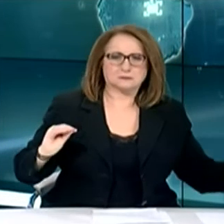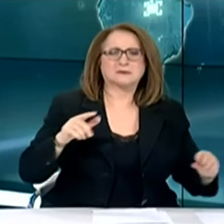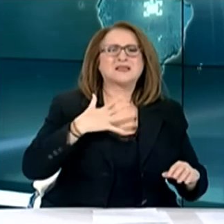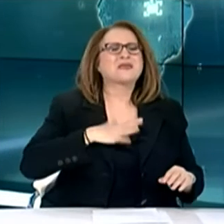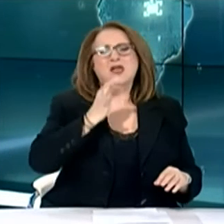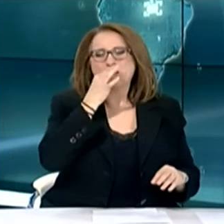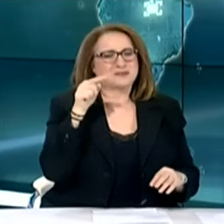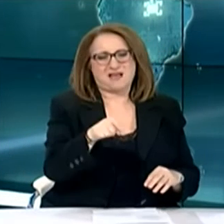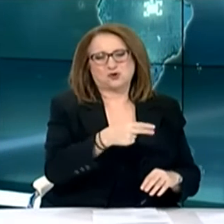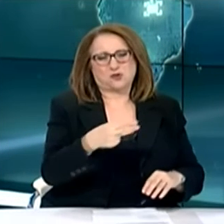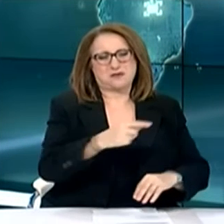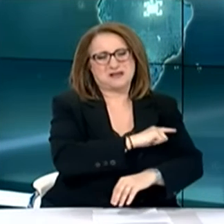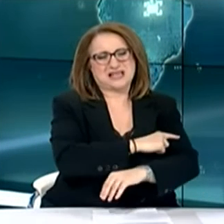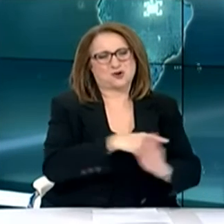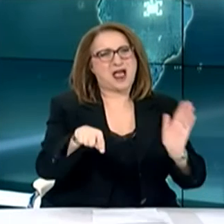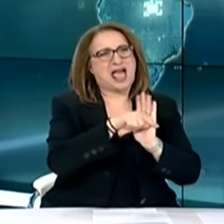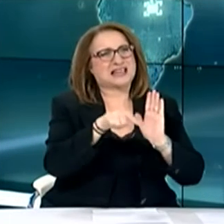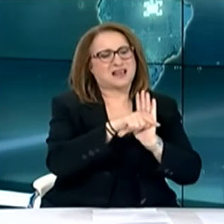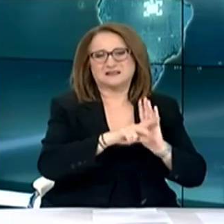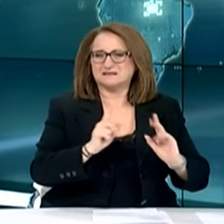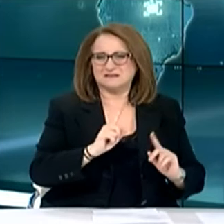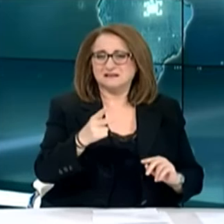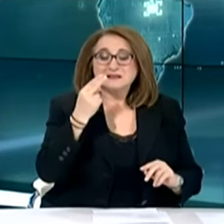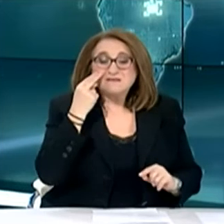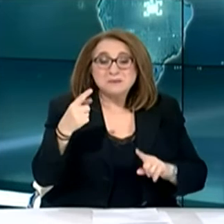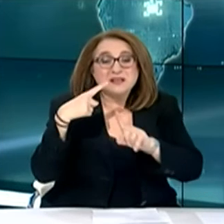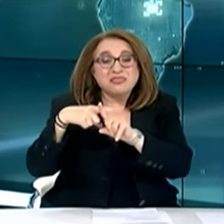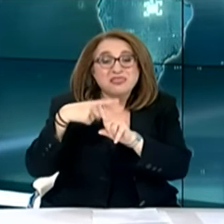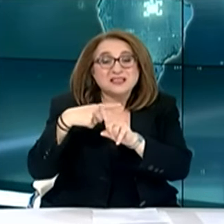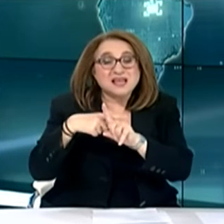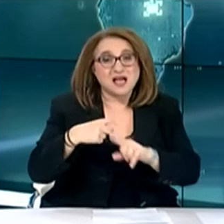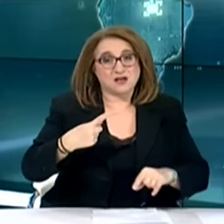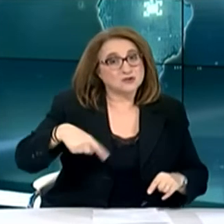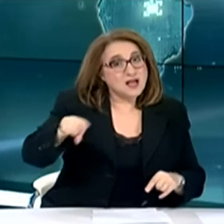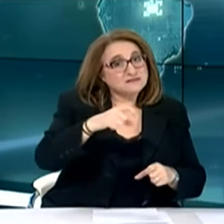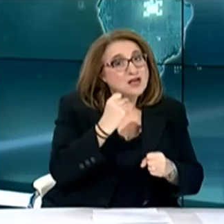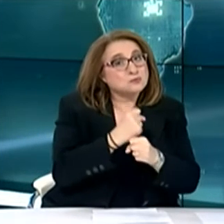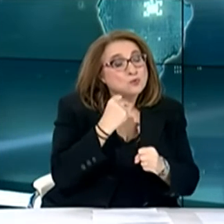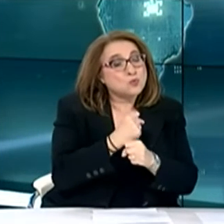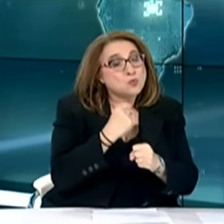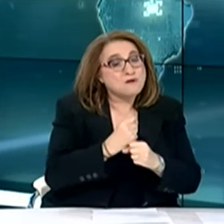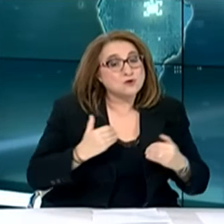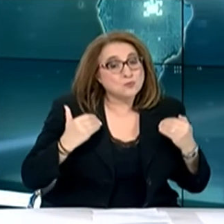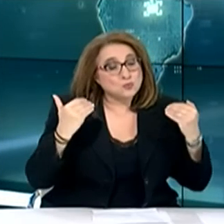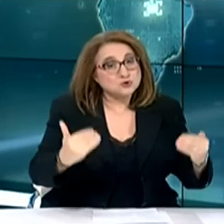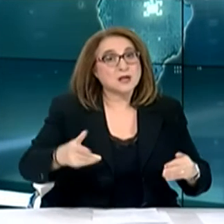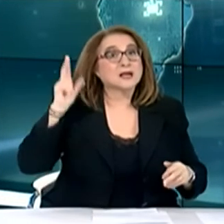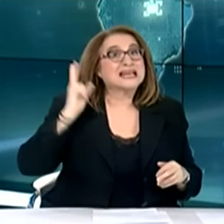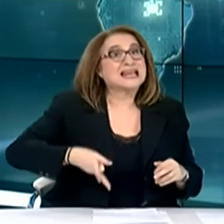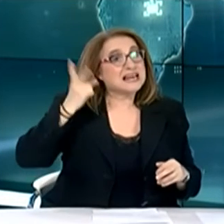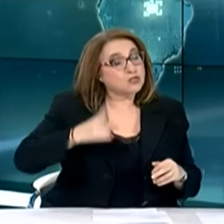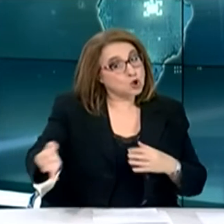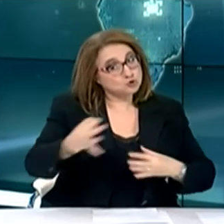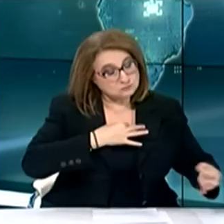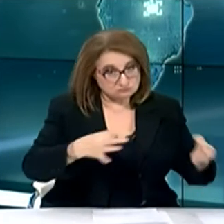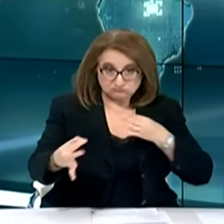το θέμα από την αρνητική του πλευρά. Θα ήθελα να τονίσετε από τη θετική του πλευρά το ότι οι άνθρωποι είναι στην εμπροστοφυλακή, κινδυνεύουν περισσότερο, πρέπει